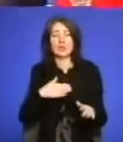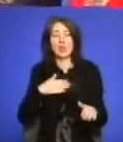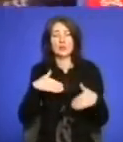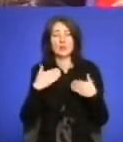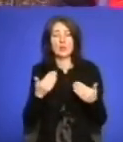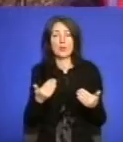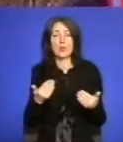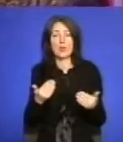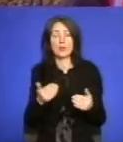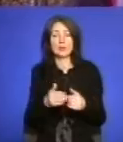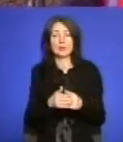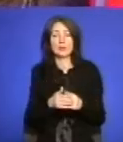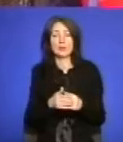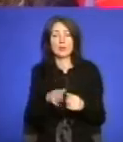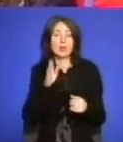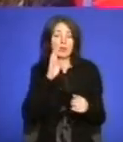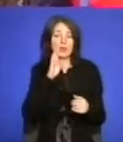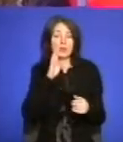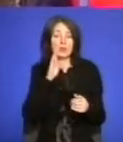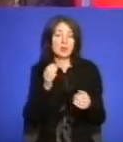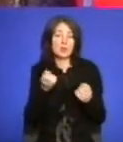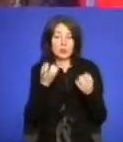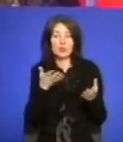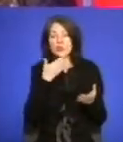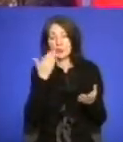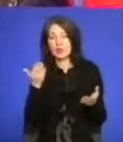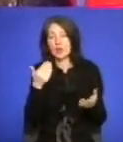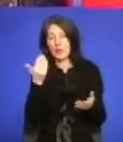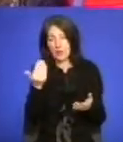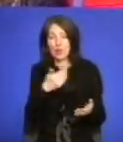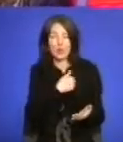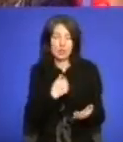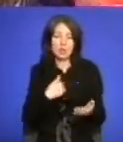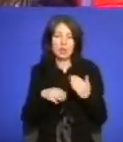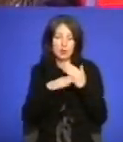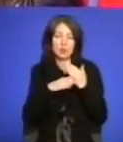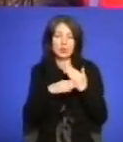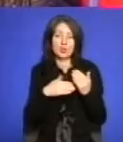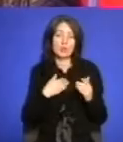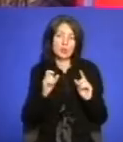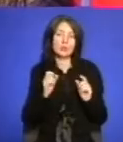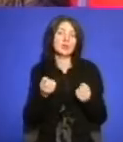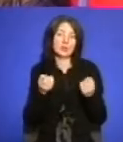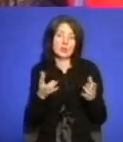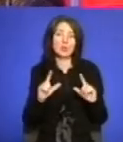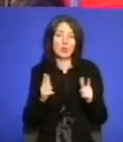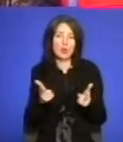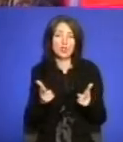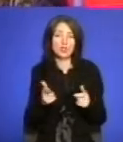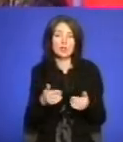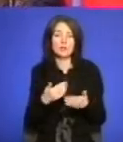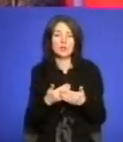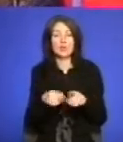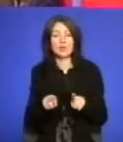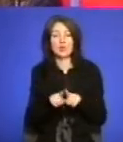ми не знаємо жінка воно просто спитала ви хочете нам допомогти Ну ми звісно до погодились так і